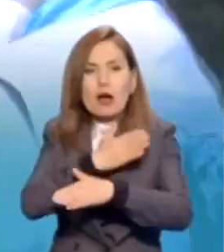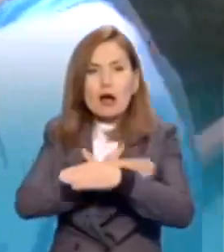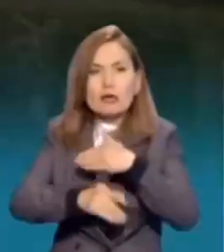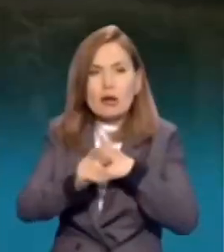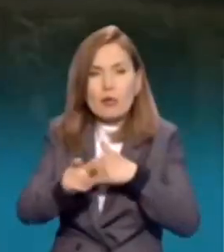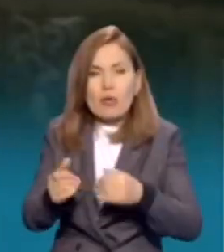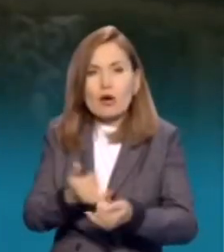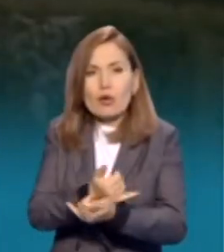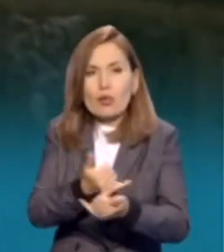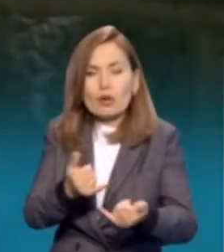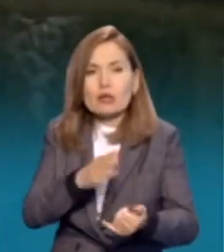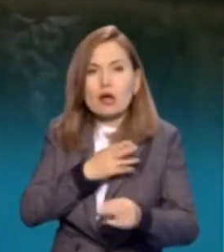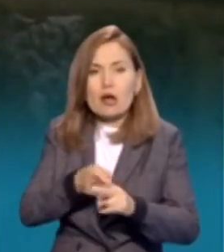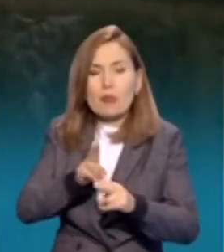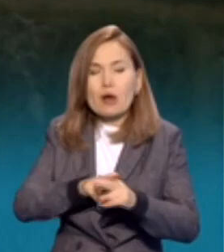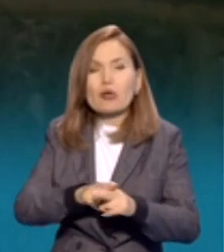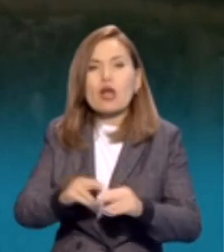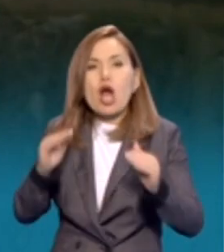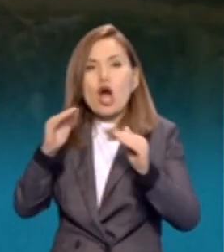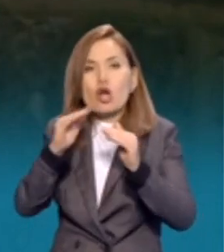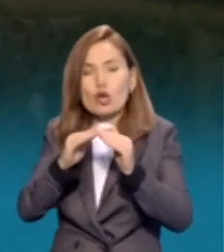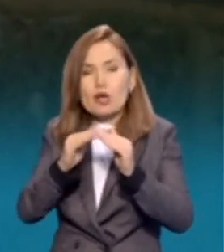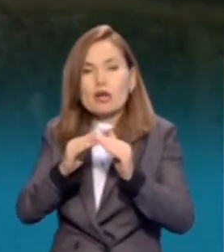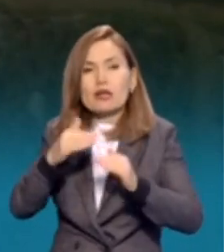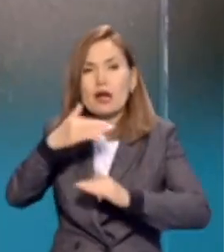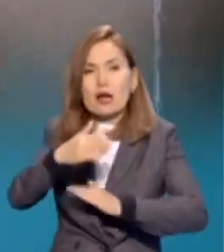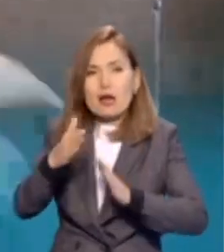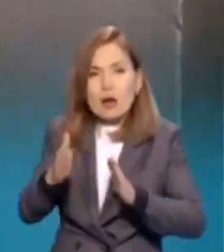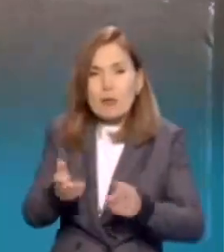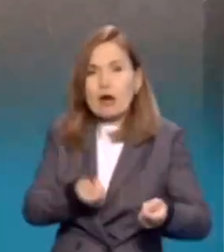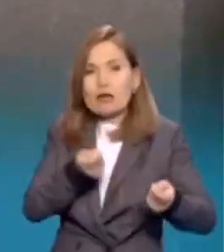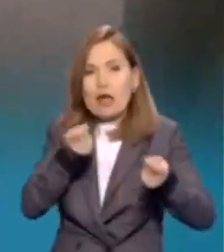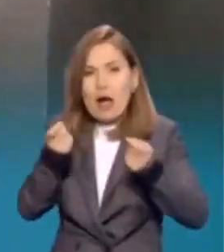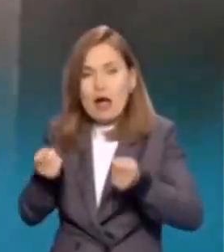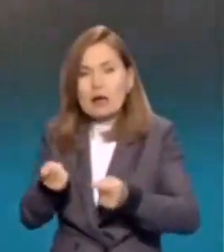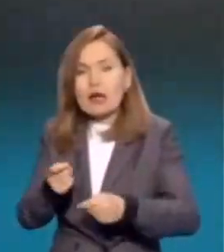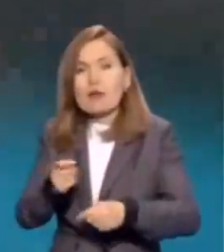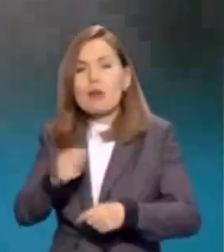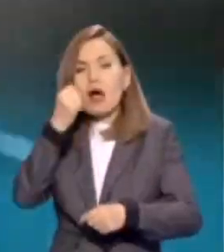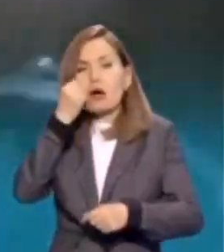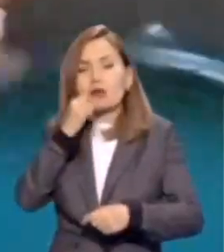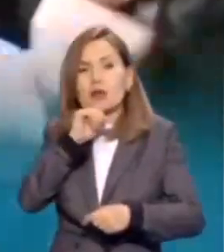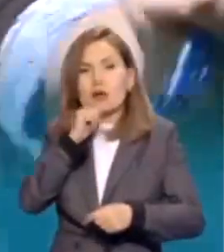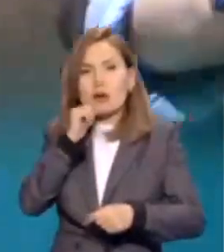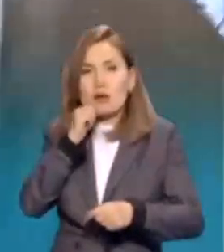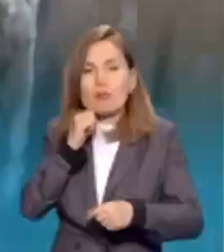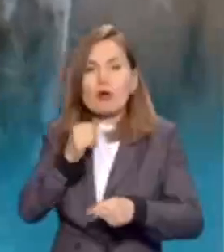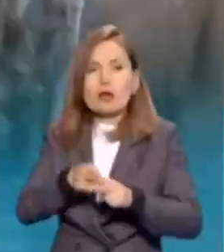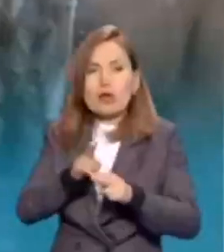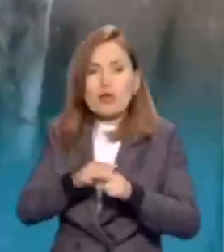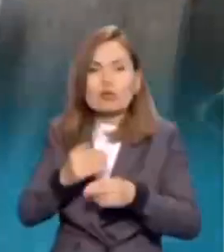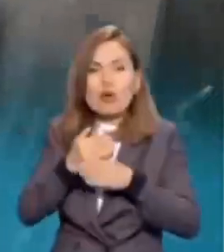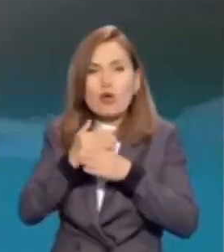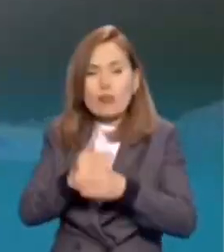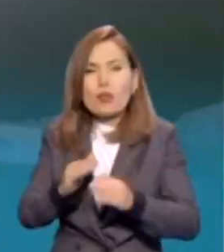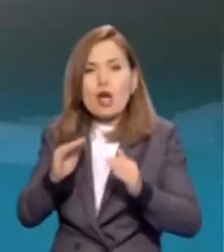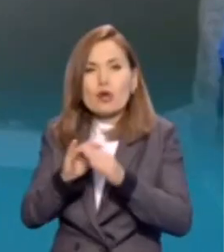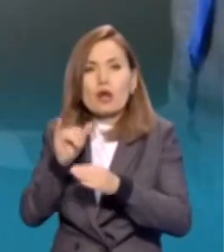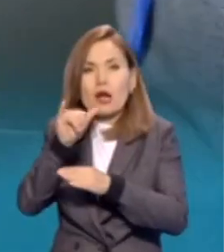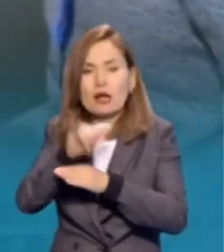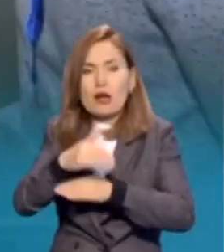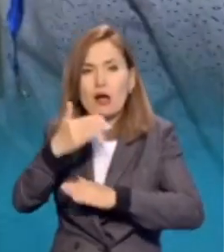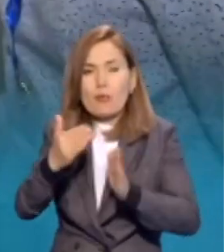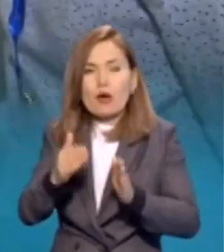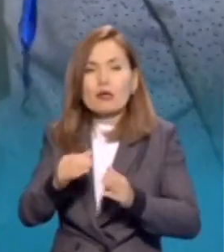мен дауыс беру жәшігін олардың үйлеріне алып баруда. Мұндай жұмыстарға 500-ге жуық ерікті жұмылдырылған. Ал референдум өтетін